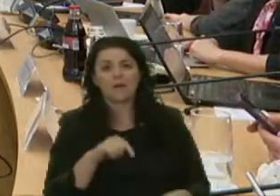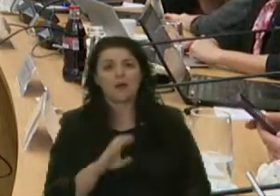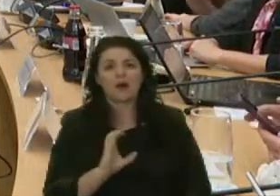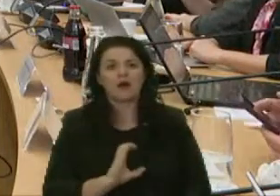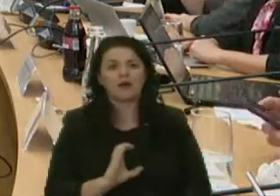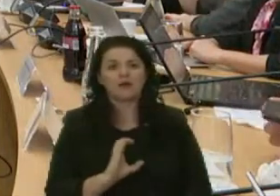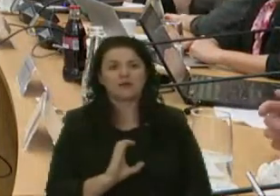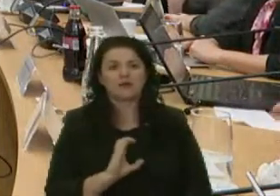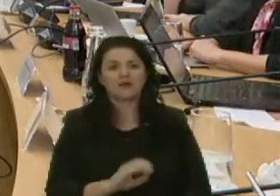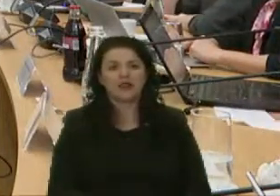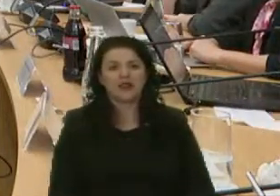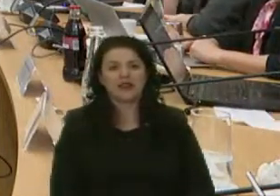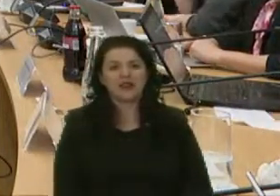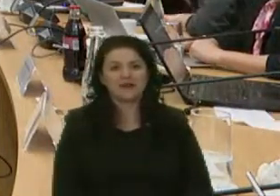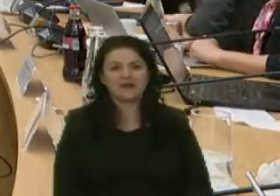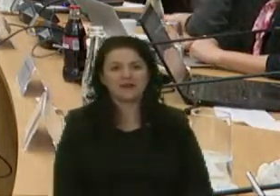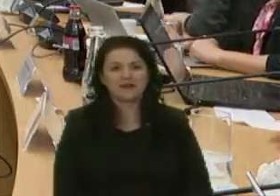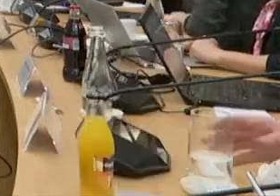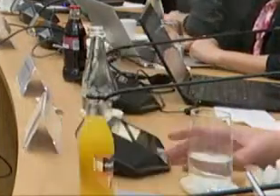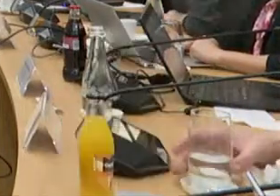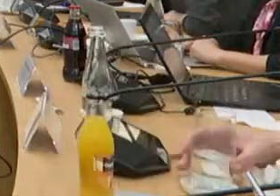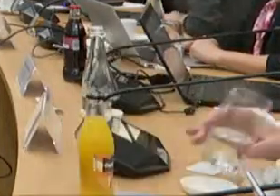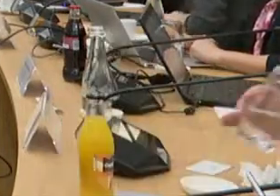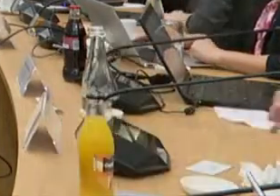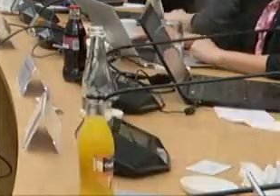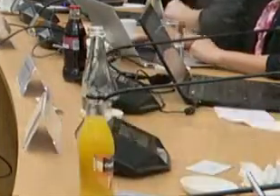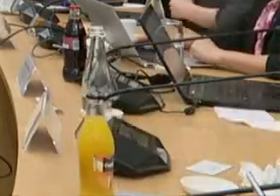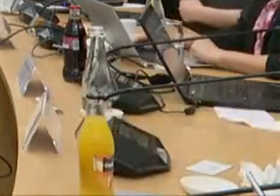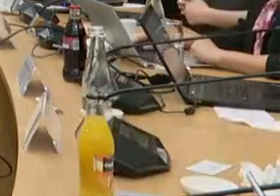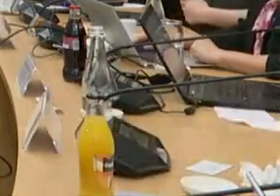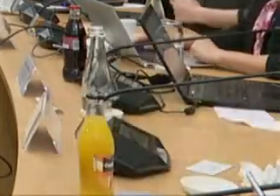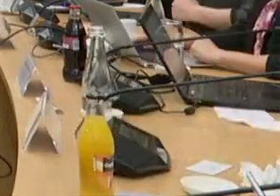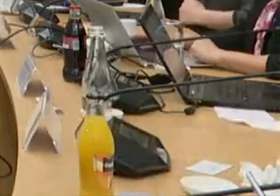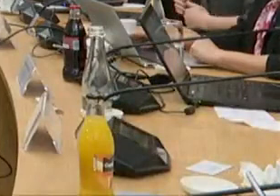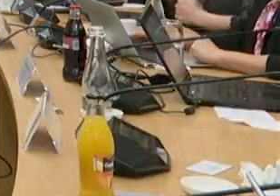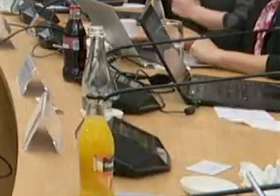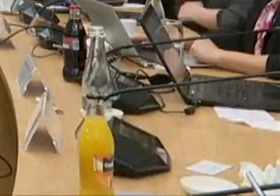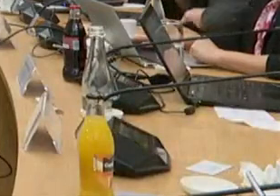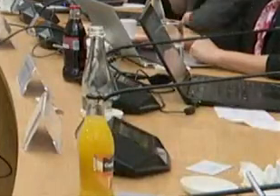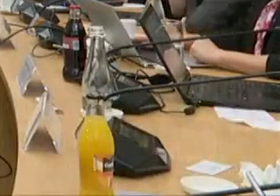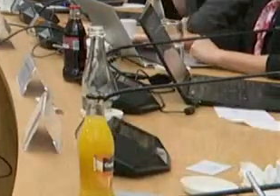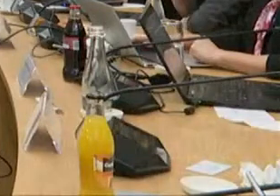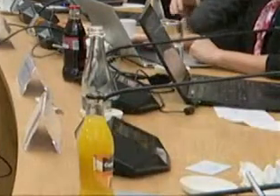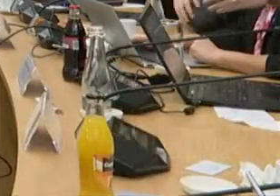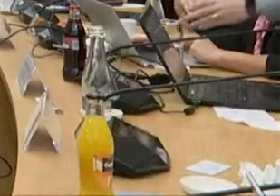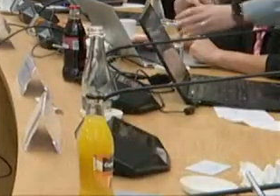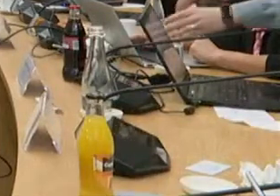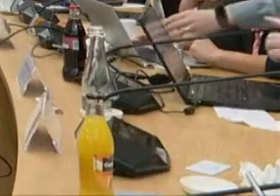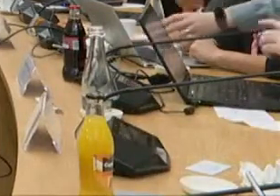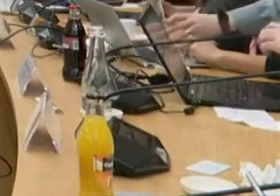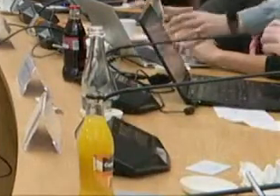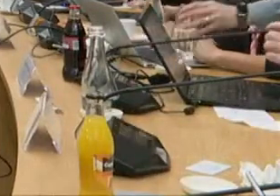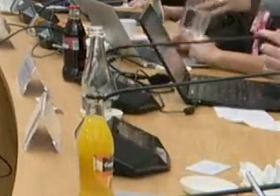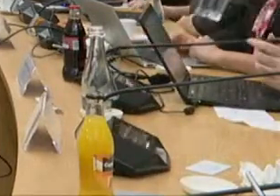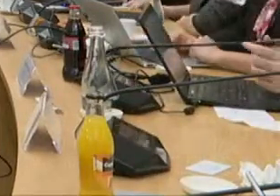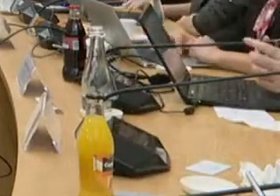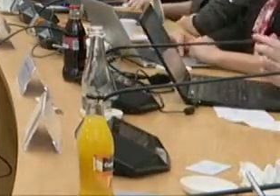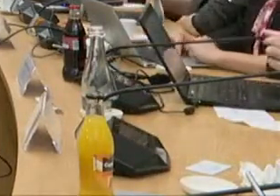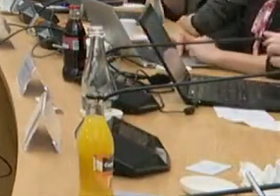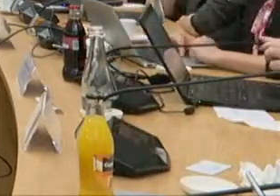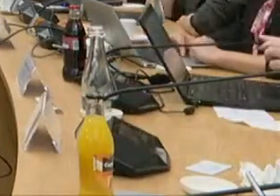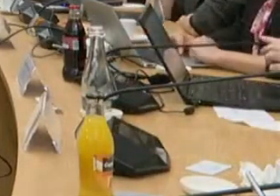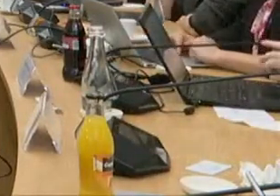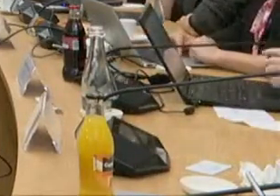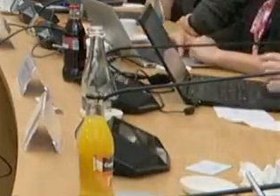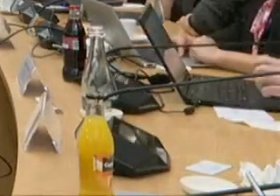vă rog Mulțumesc pentru că am avut OB o mică pauză și acuma aștept